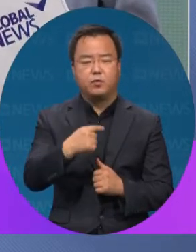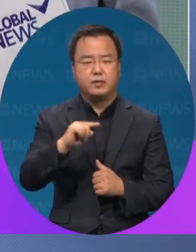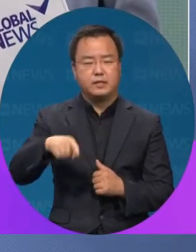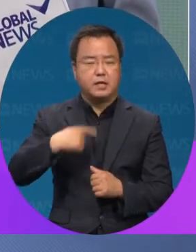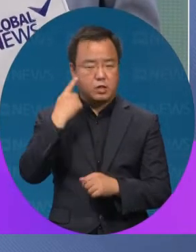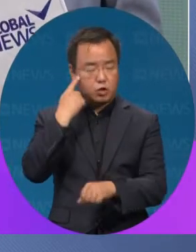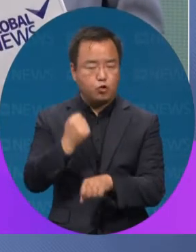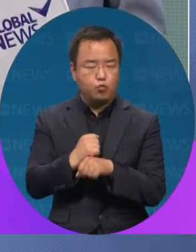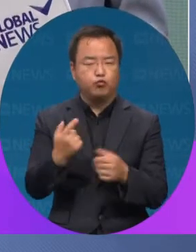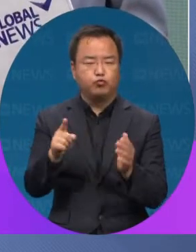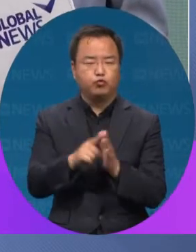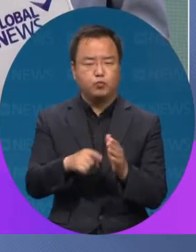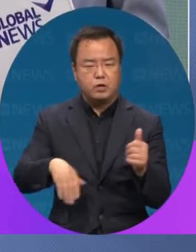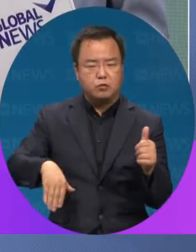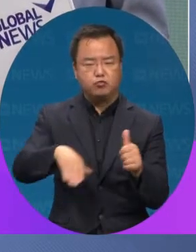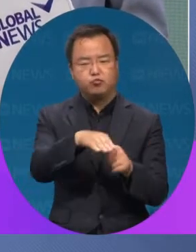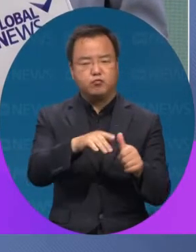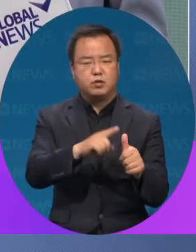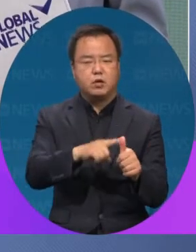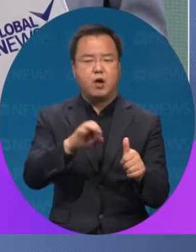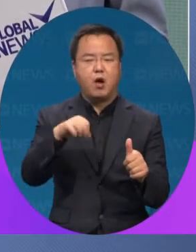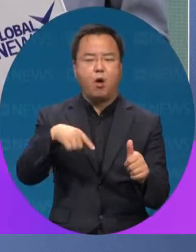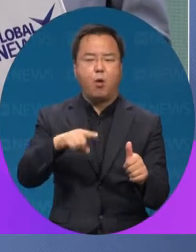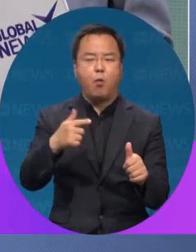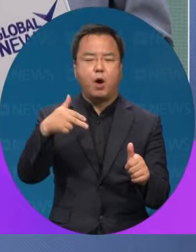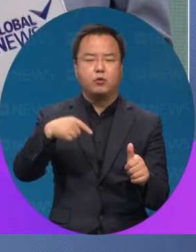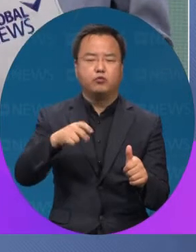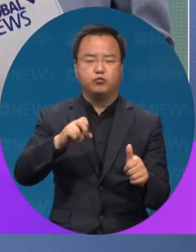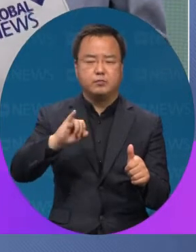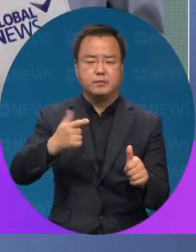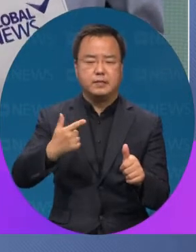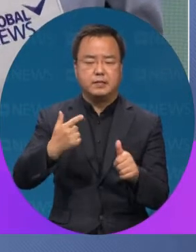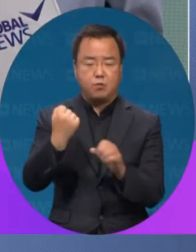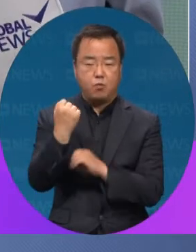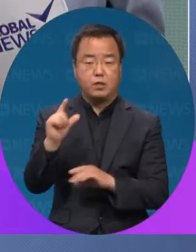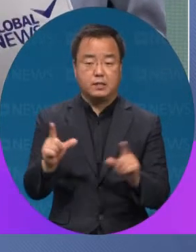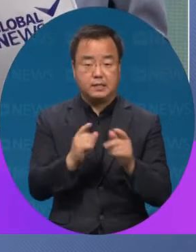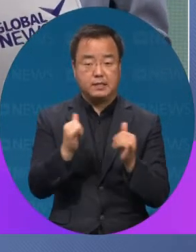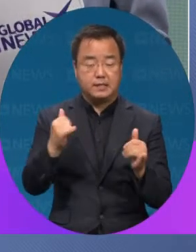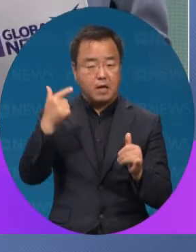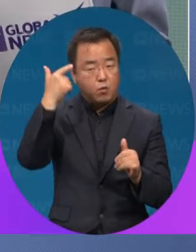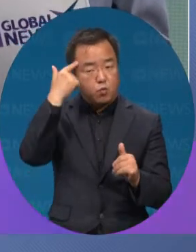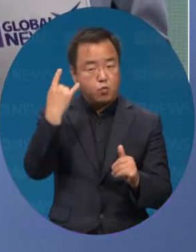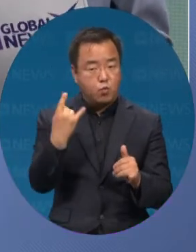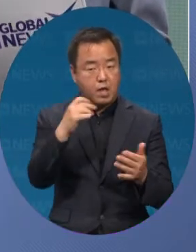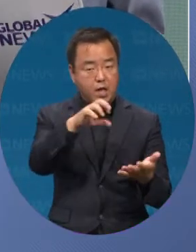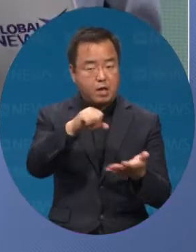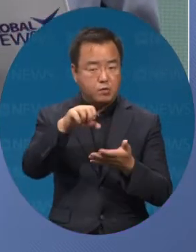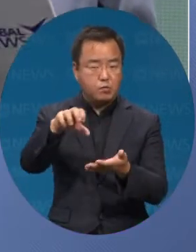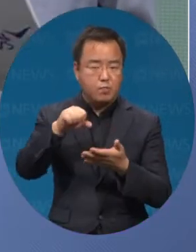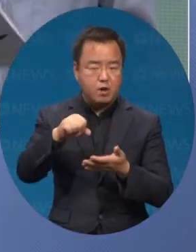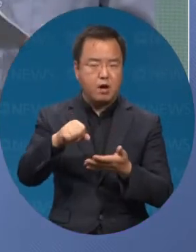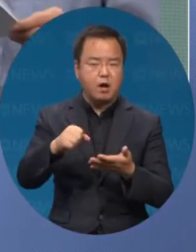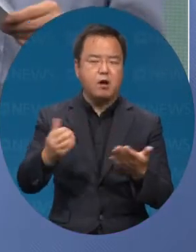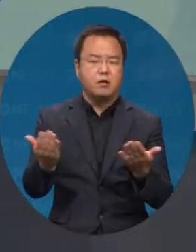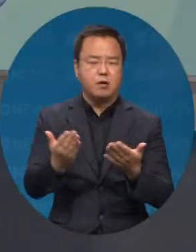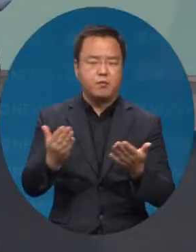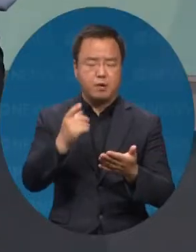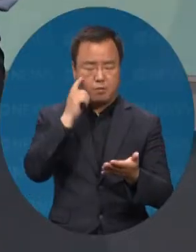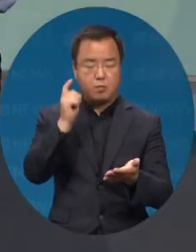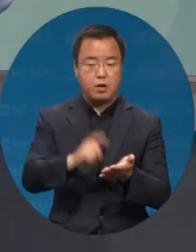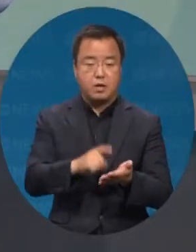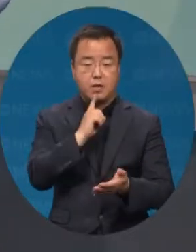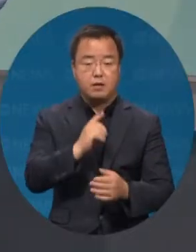위해서 살해된 원주민의 내를 수집하려고 한 과거가 드러나 논란이 된 인물이기도 합니다 뭐 이런거를